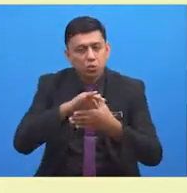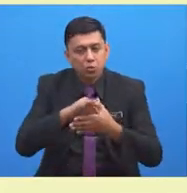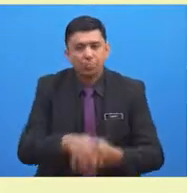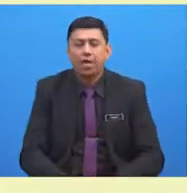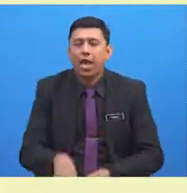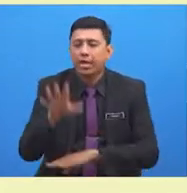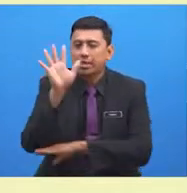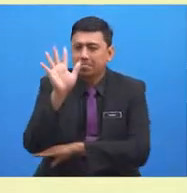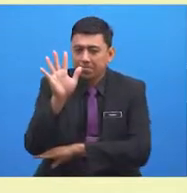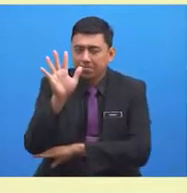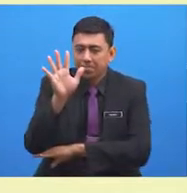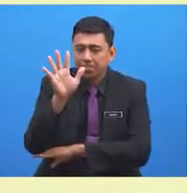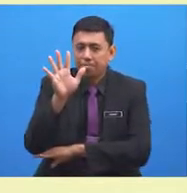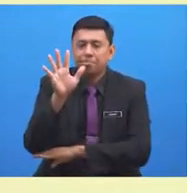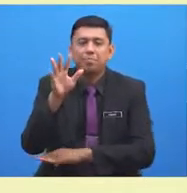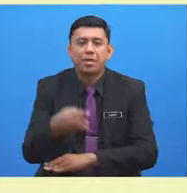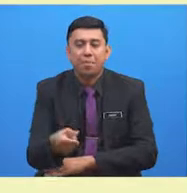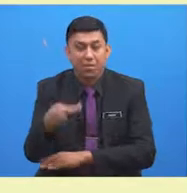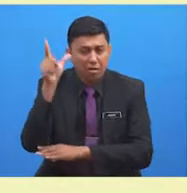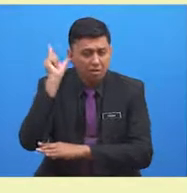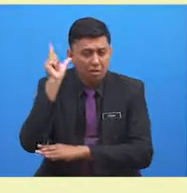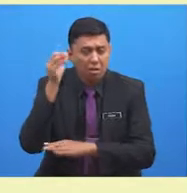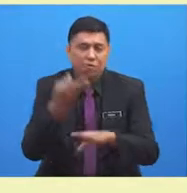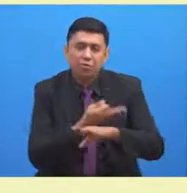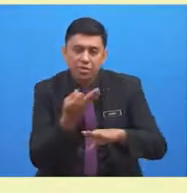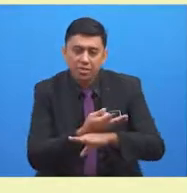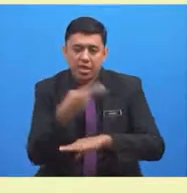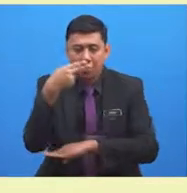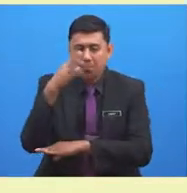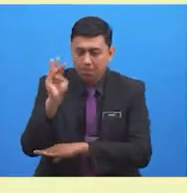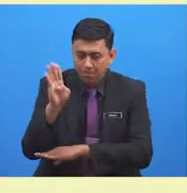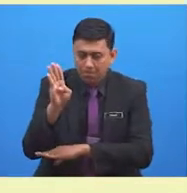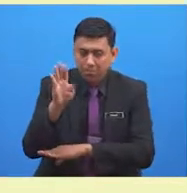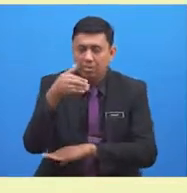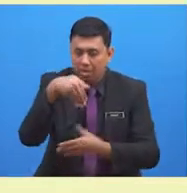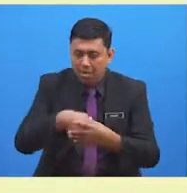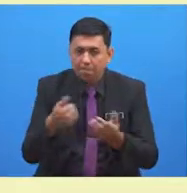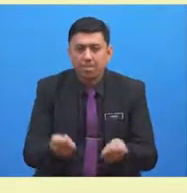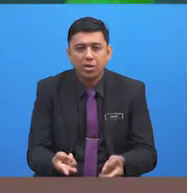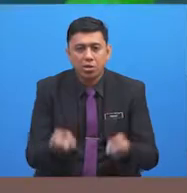yang kelima, memerihalkan fungsi hemoglobin dalam pengangkutan gas.